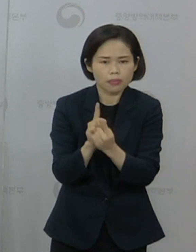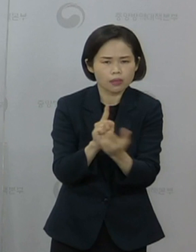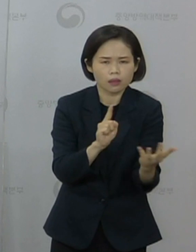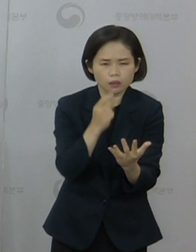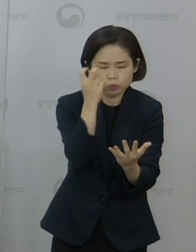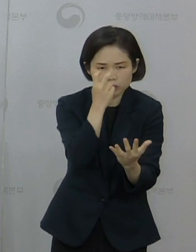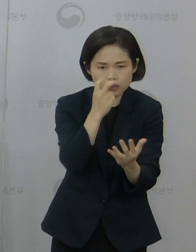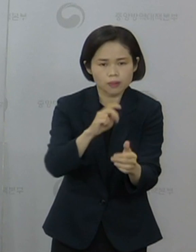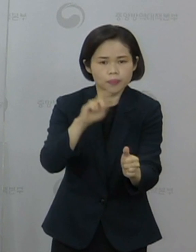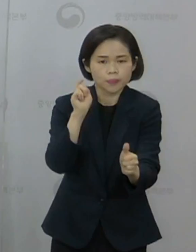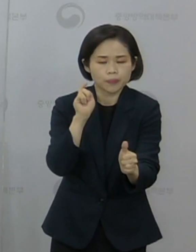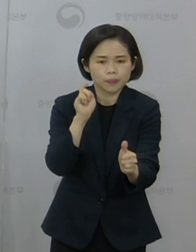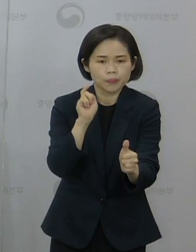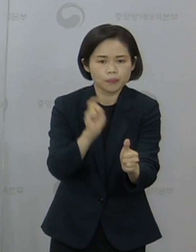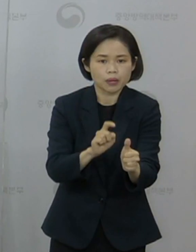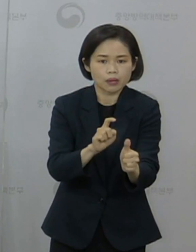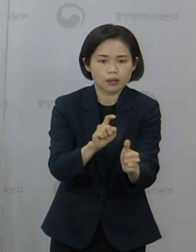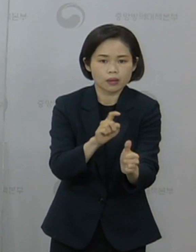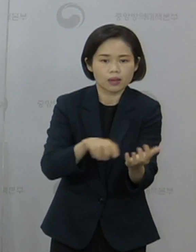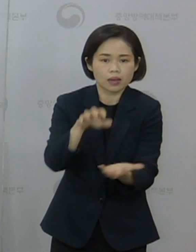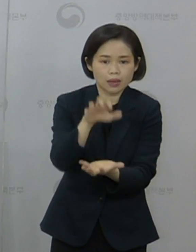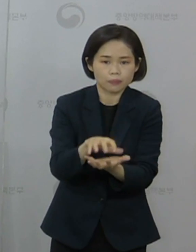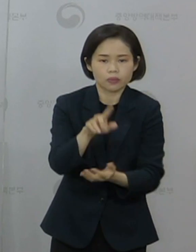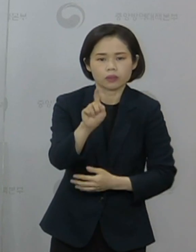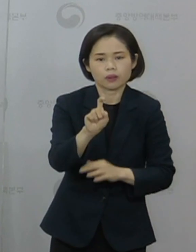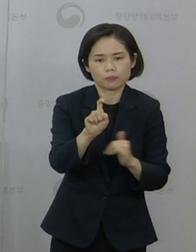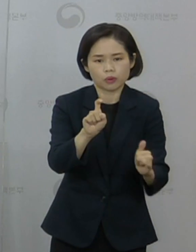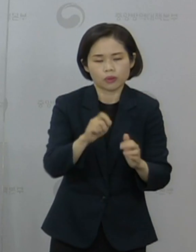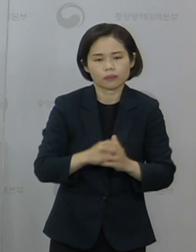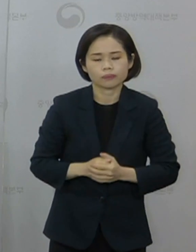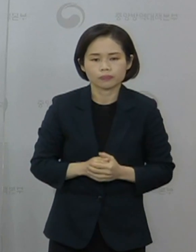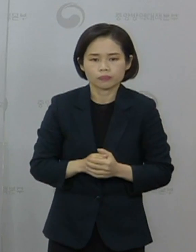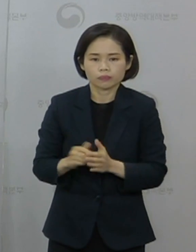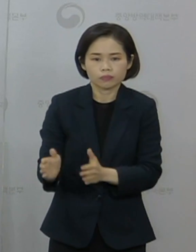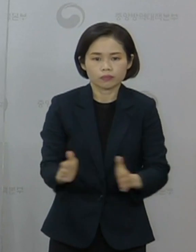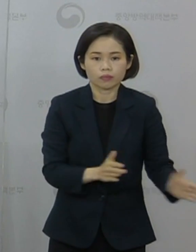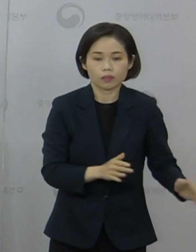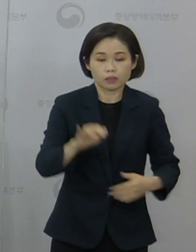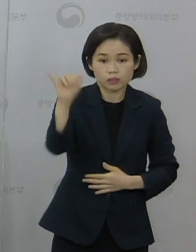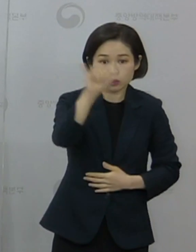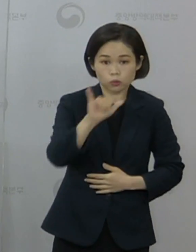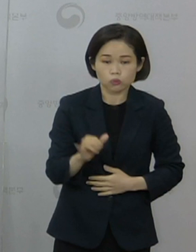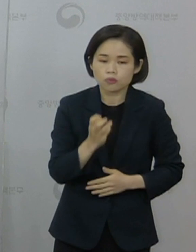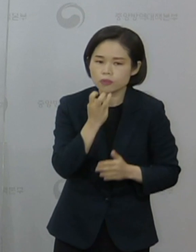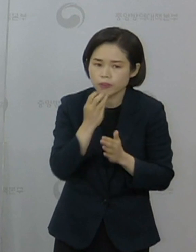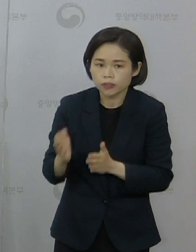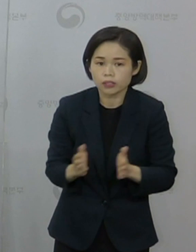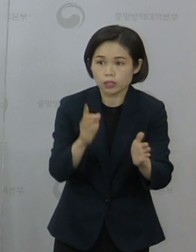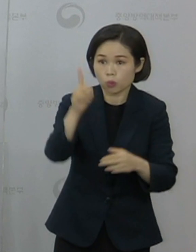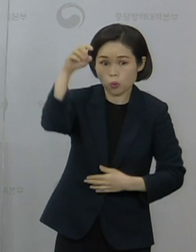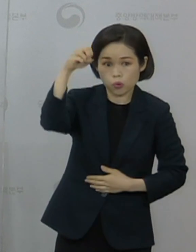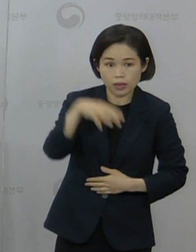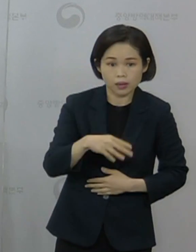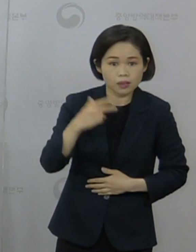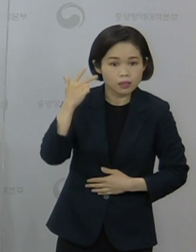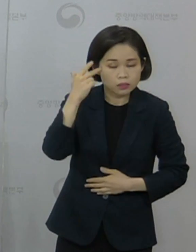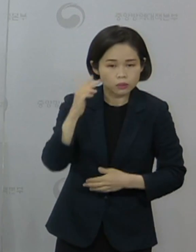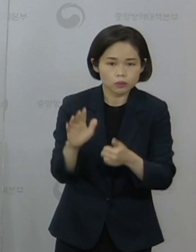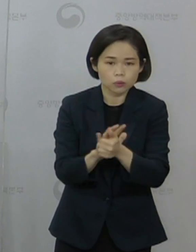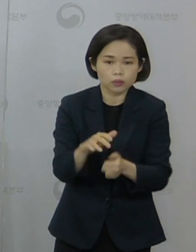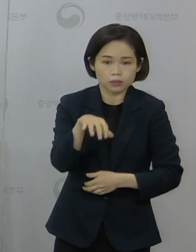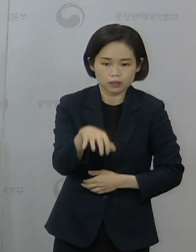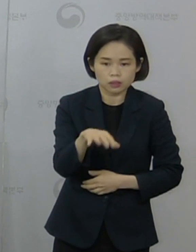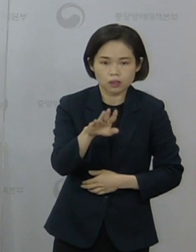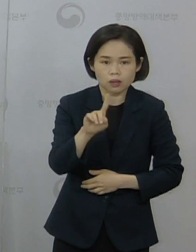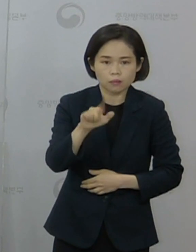현재까지는 11명이 확인되었습니다 전구 그 경기도 고양 씨의 정신 요양 시설이 박